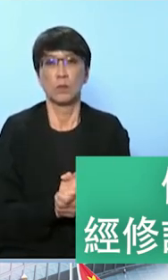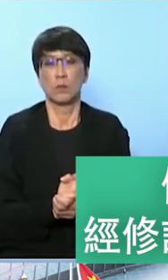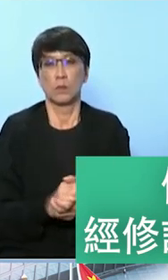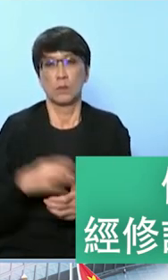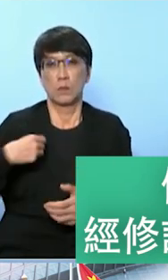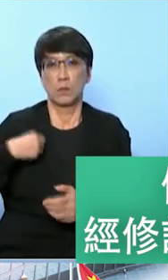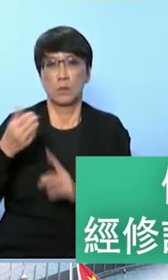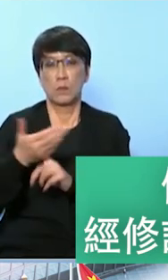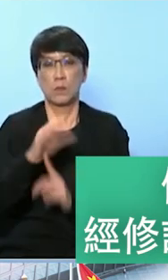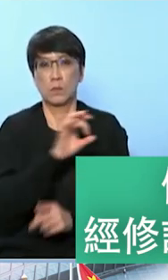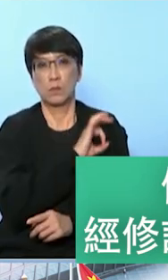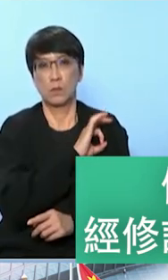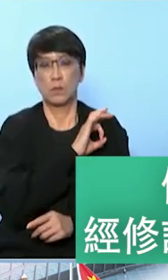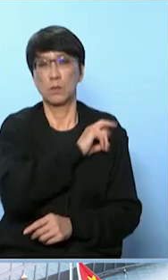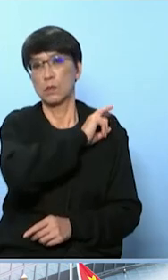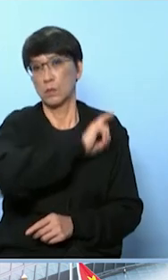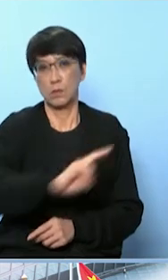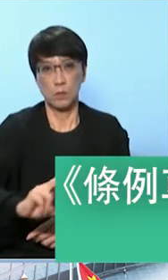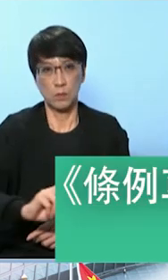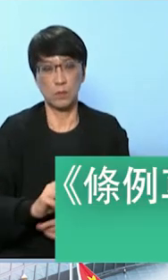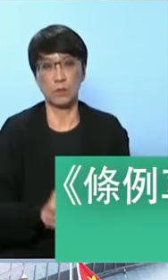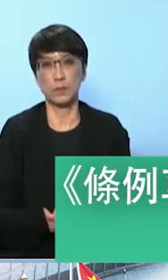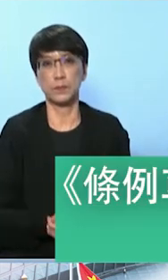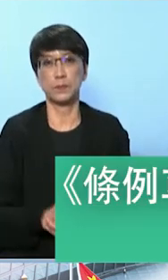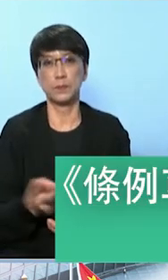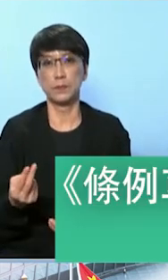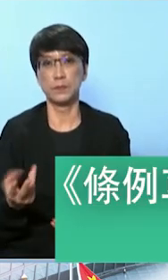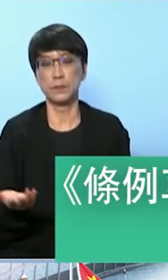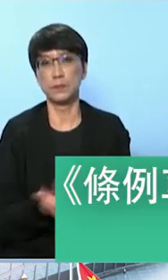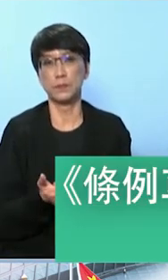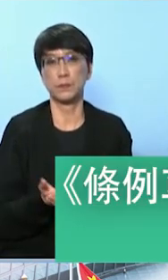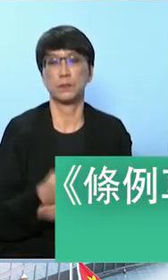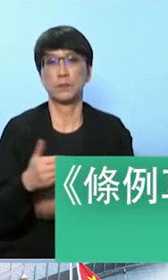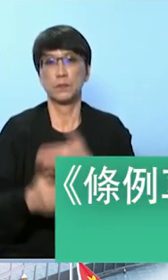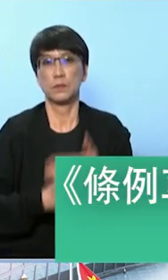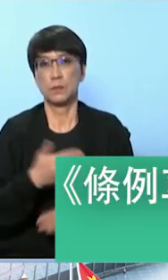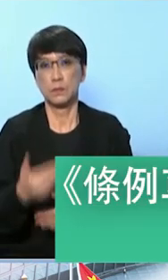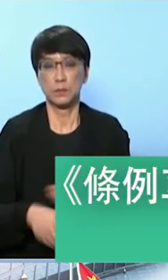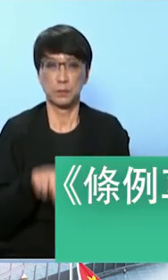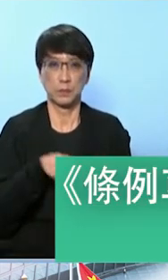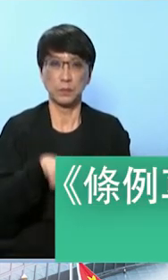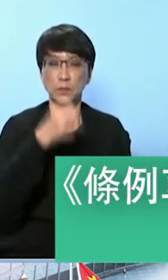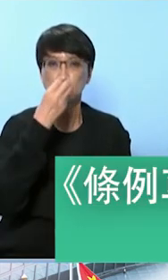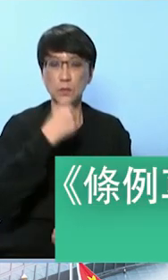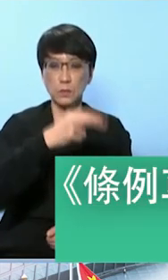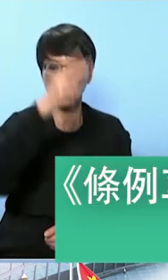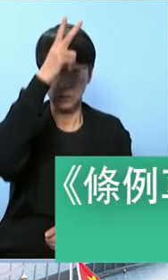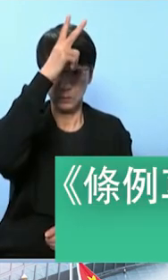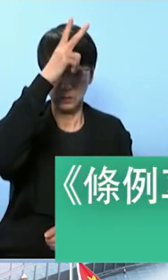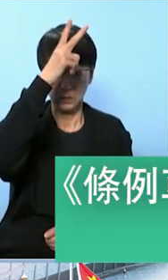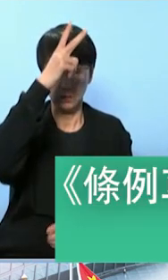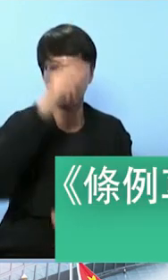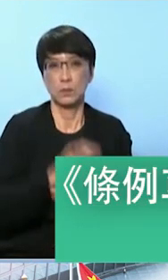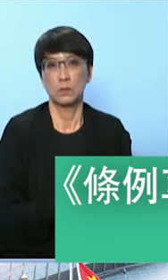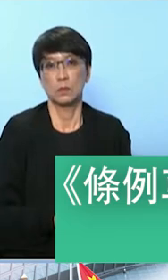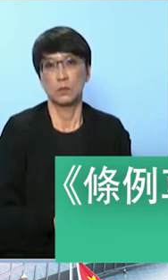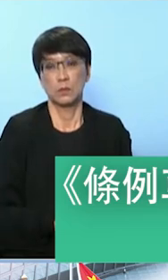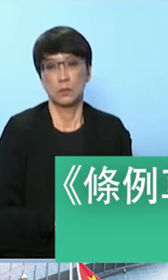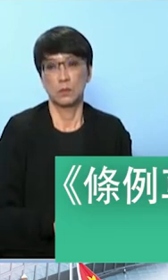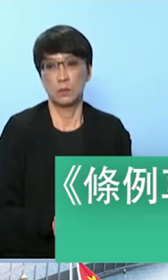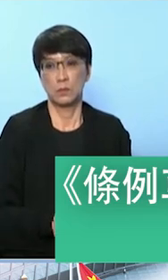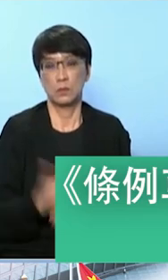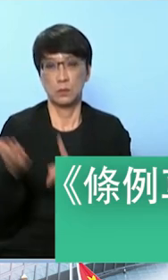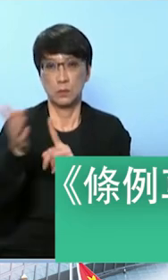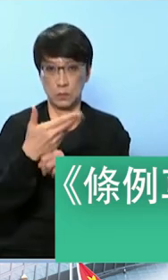徽條例》保持一致。條例草案旨在進一步規範香港特區區徽、特區區